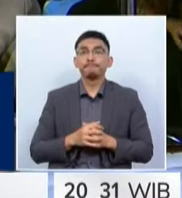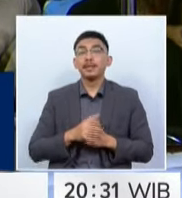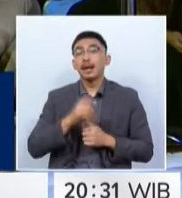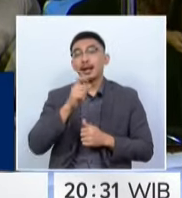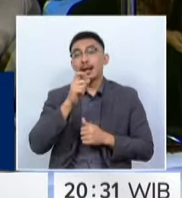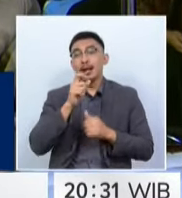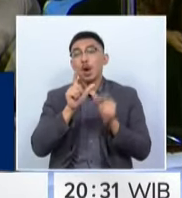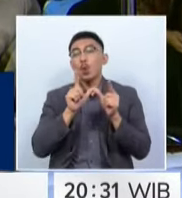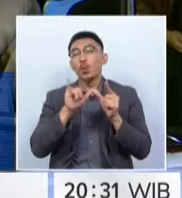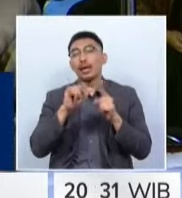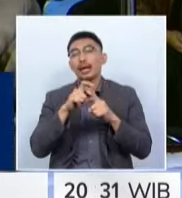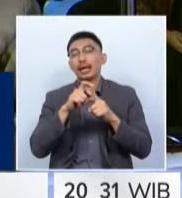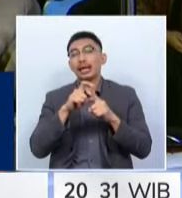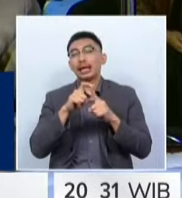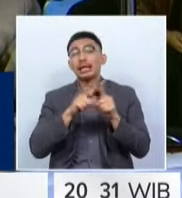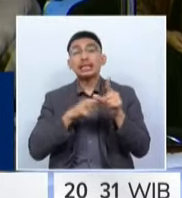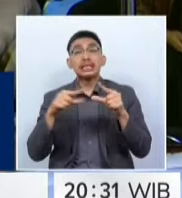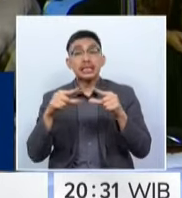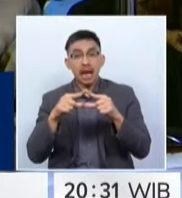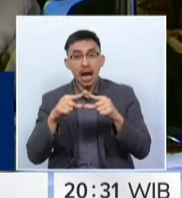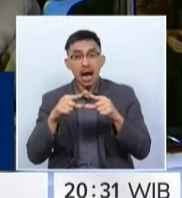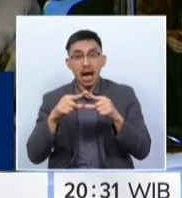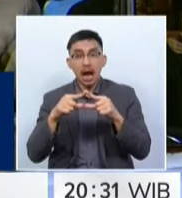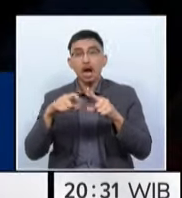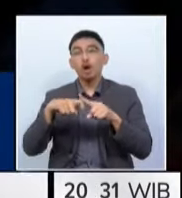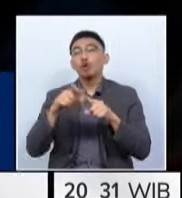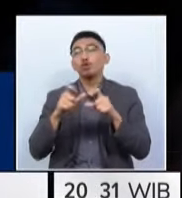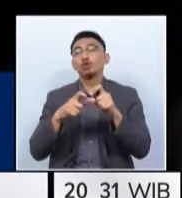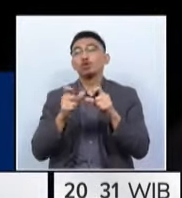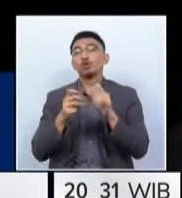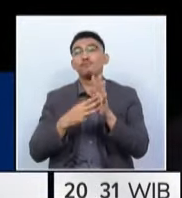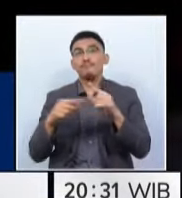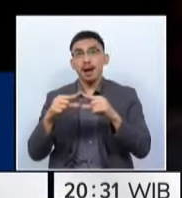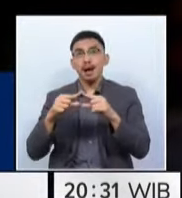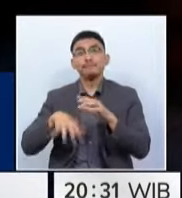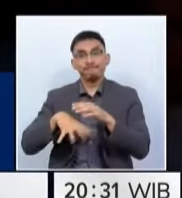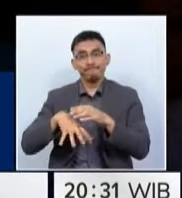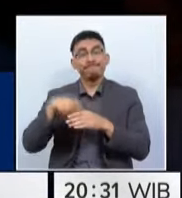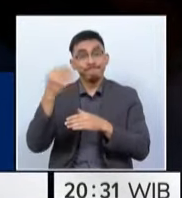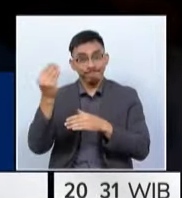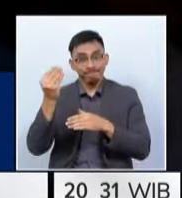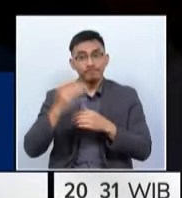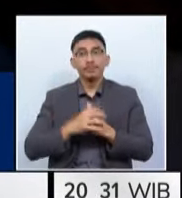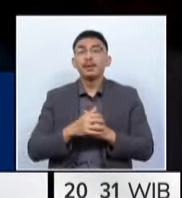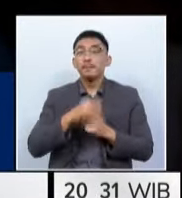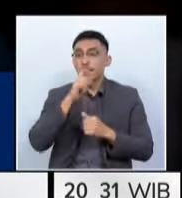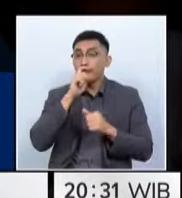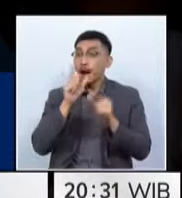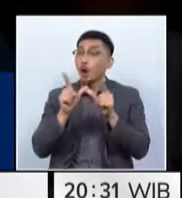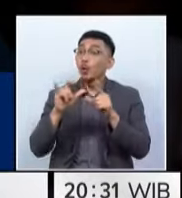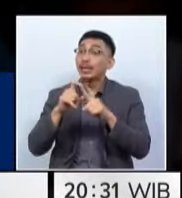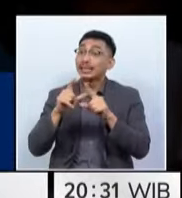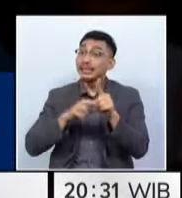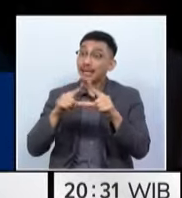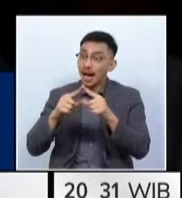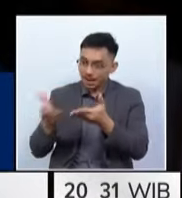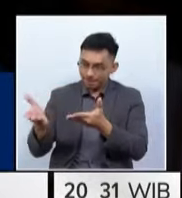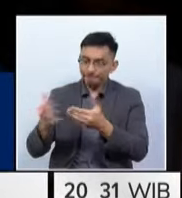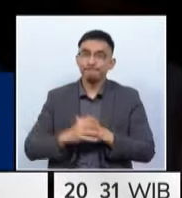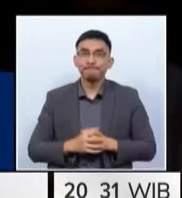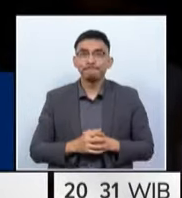Setiabudi sumadinata untuk mengambil undian pertanyaan subtema silakan Pak Widya ini adalah yang